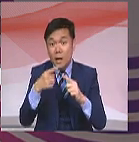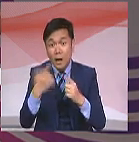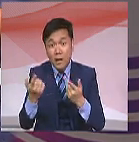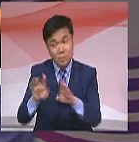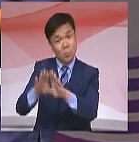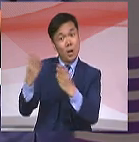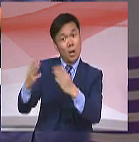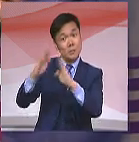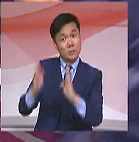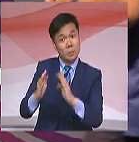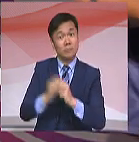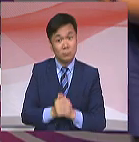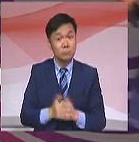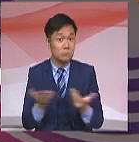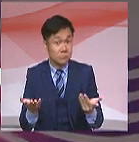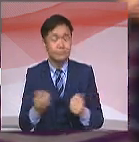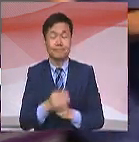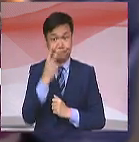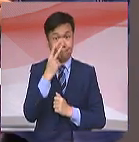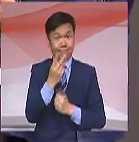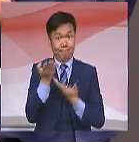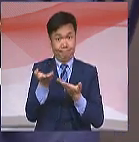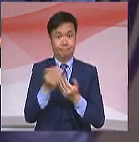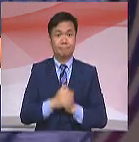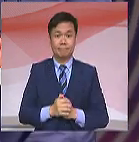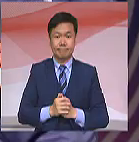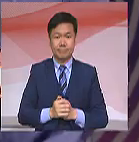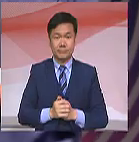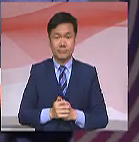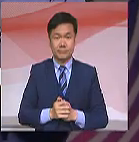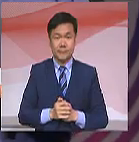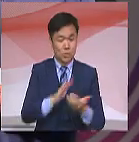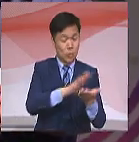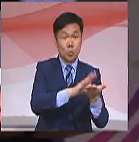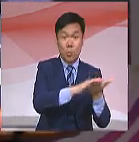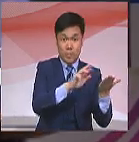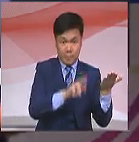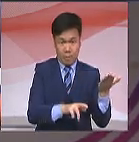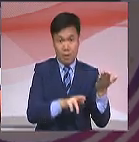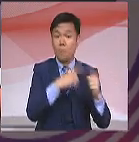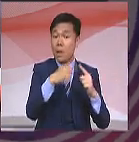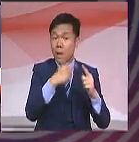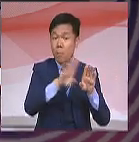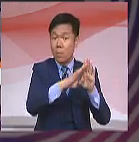dibuka? Pertama sekali berkaitan dengan sekolah rendah.